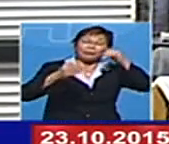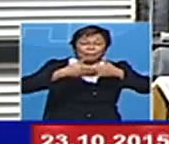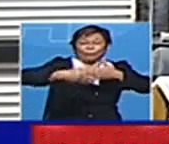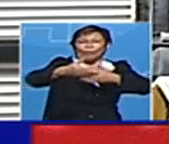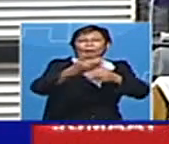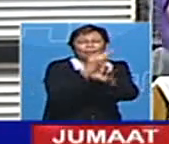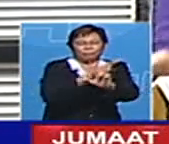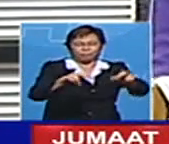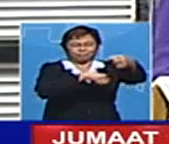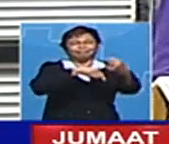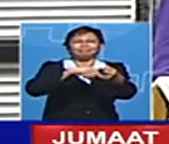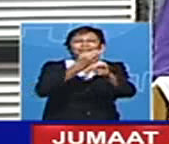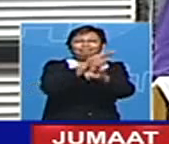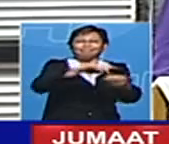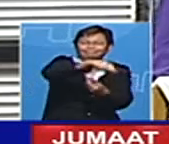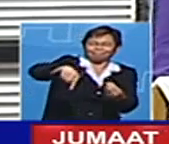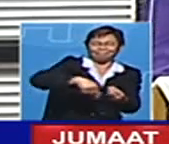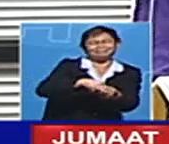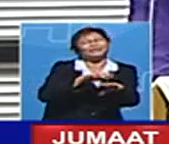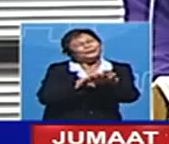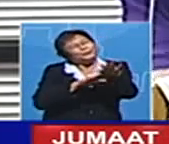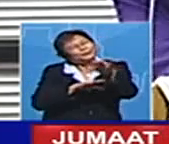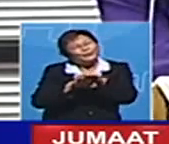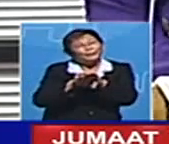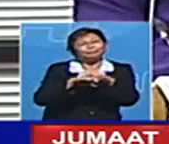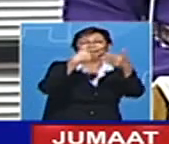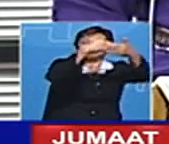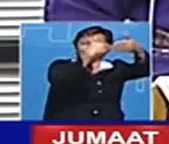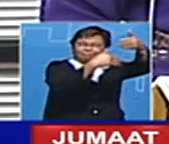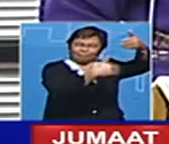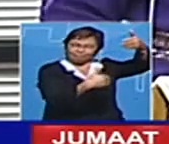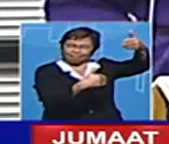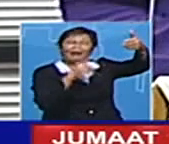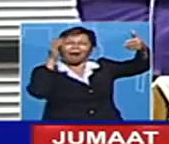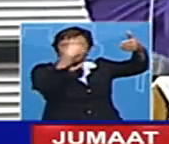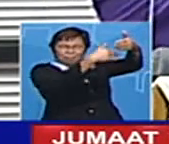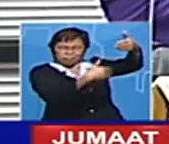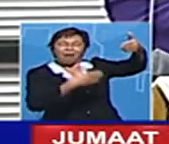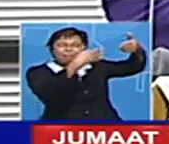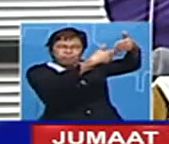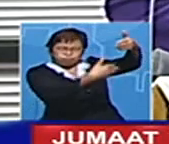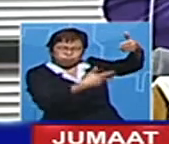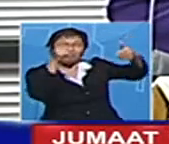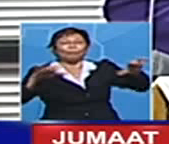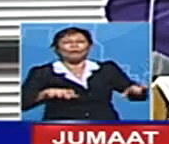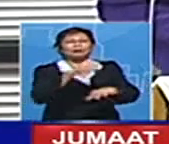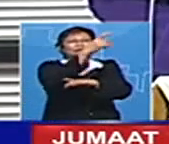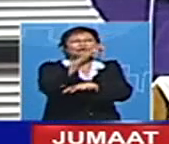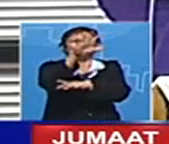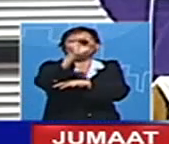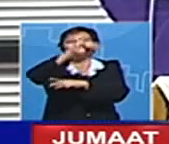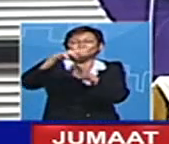menyediakan persekitaran penduduk yang selesa langkah berikut akan dilaksanakan pertama R50